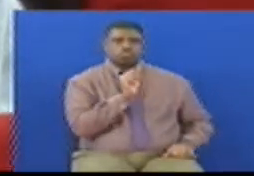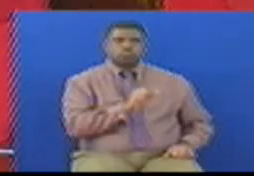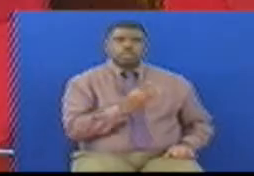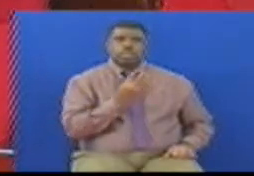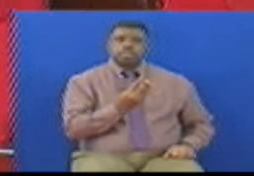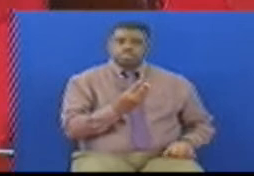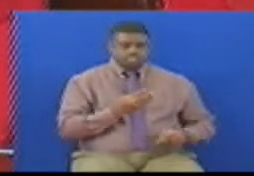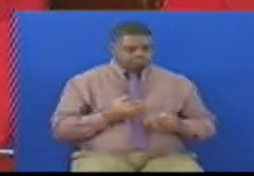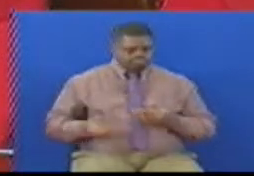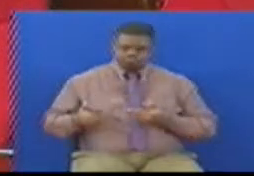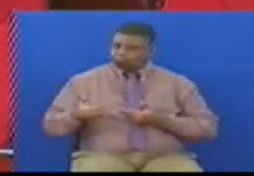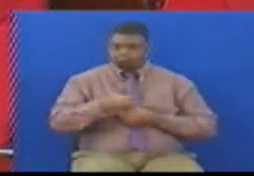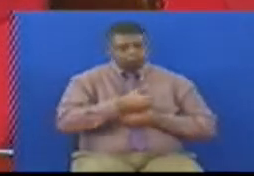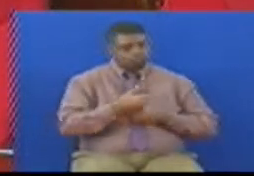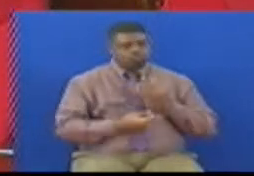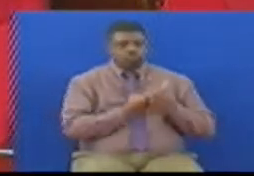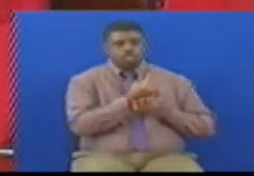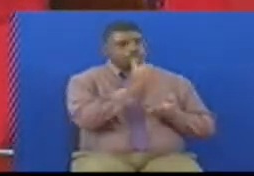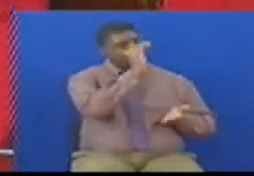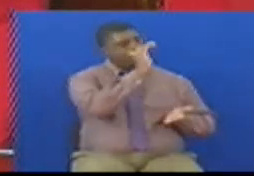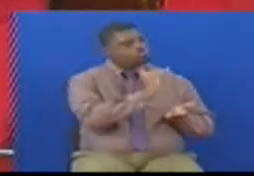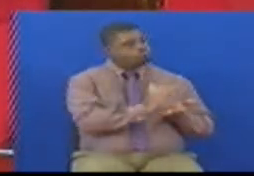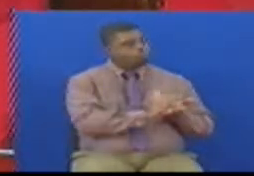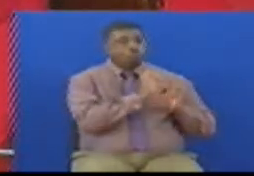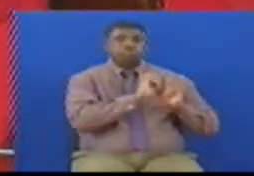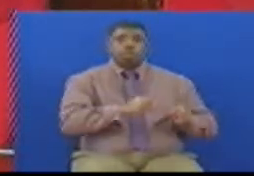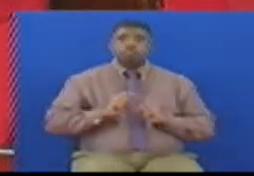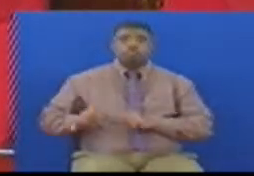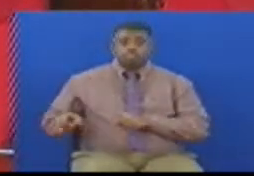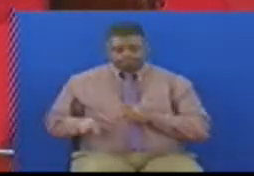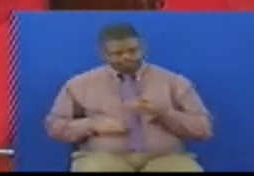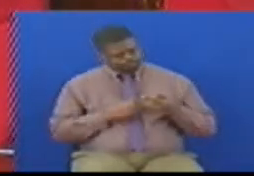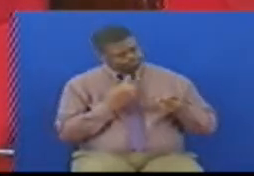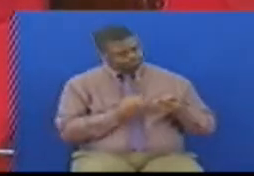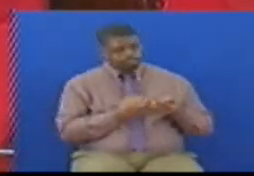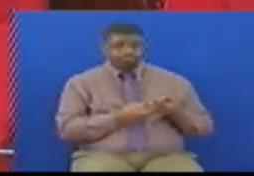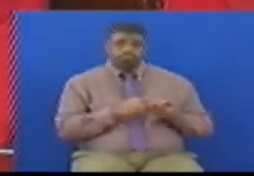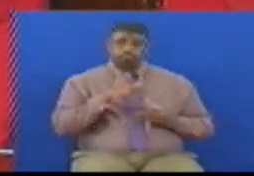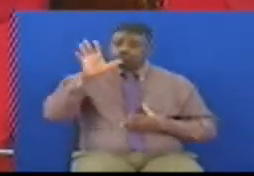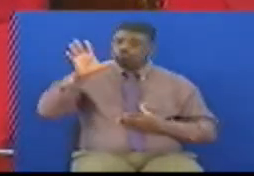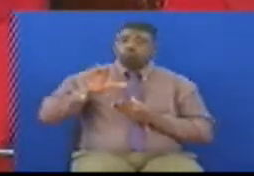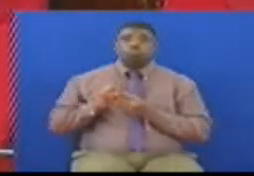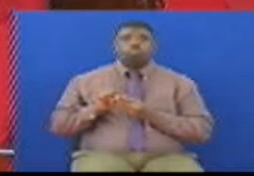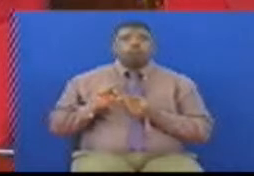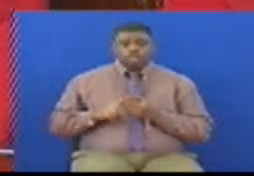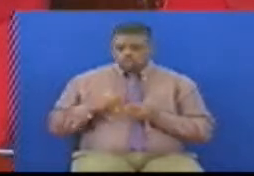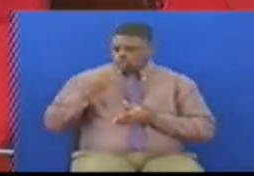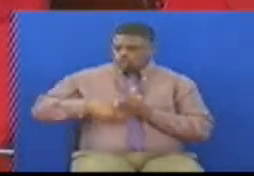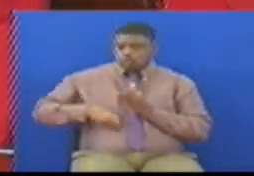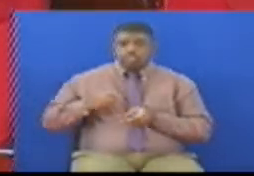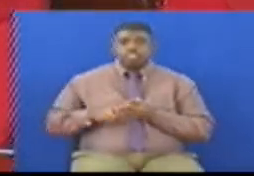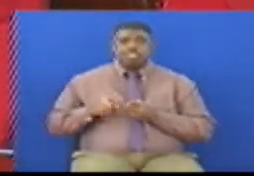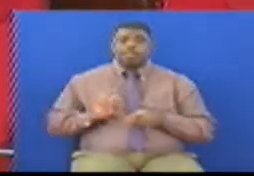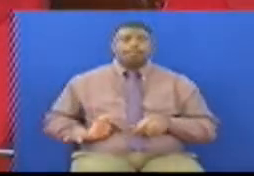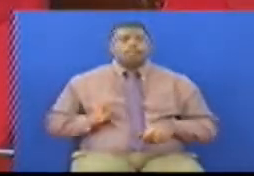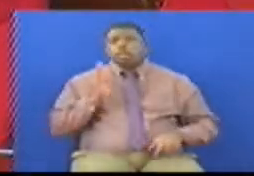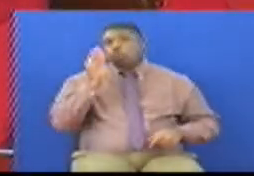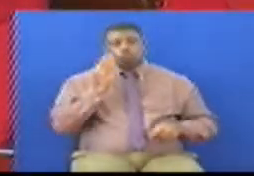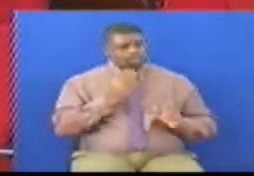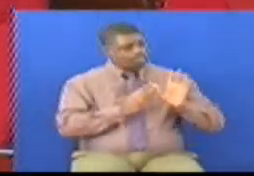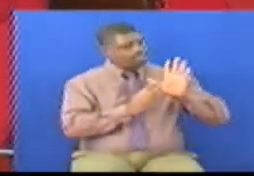kilikuwa hakijakusanywa kutokana na dosari mbalimbali. B, jumla ya mashauri ya kodi yenye thamani ya shilingi bilioni